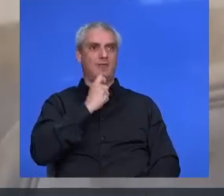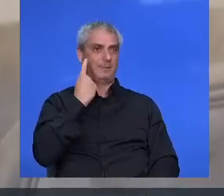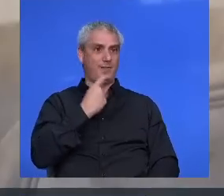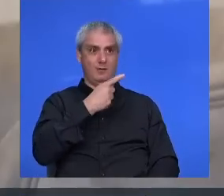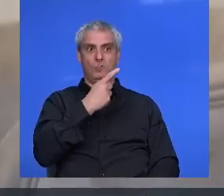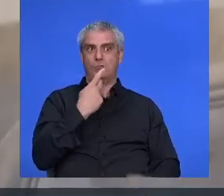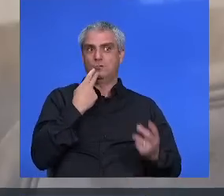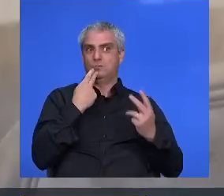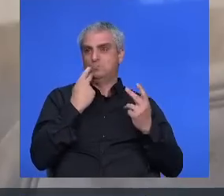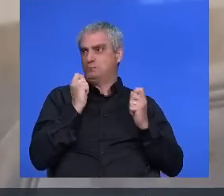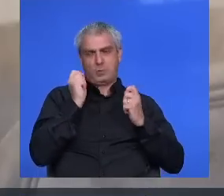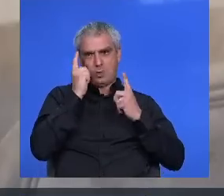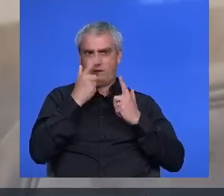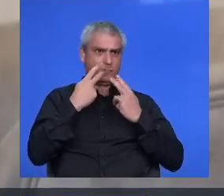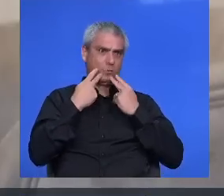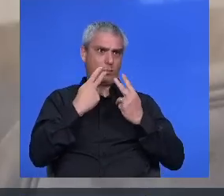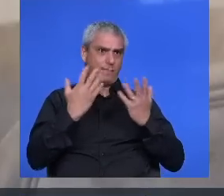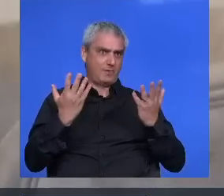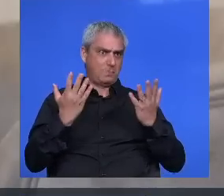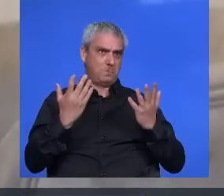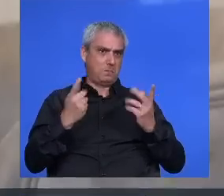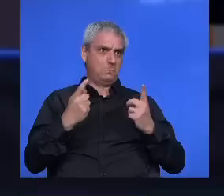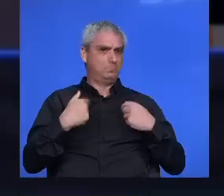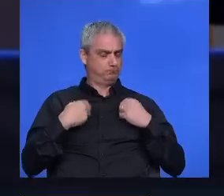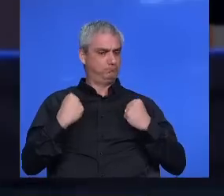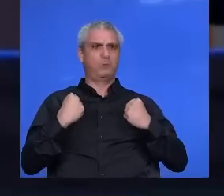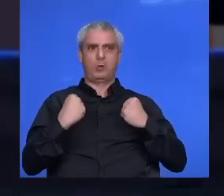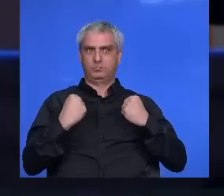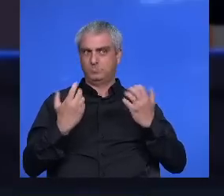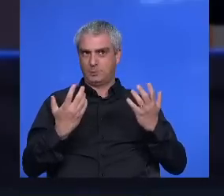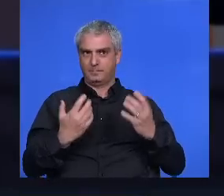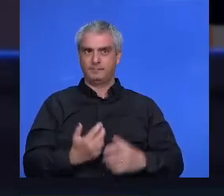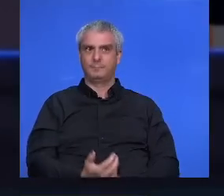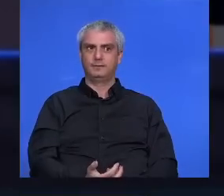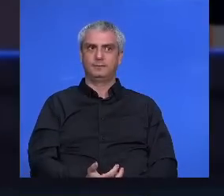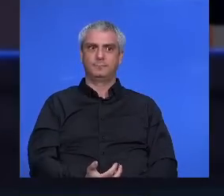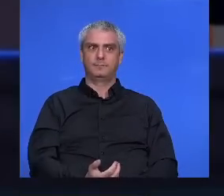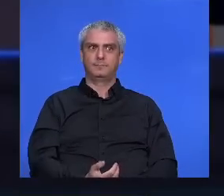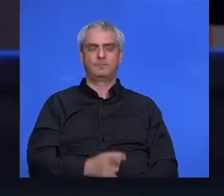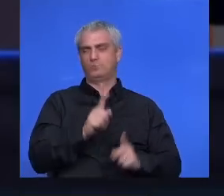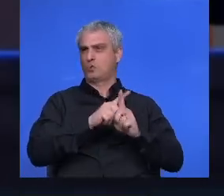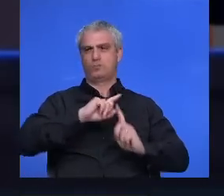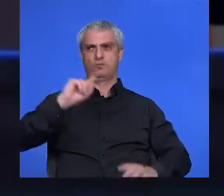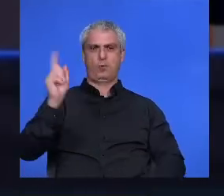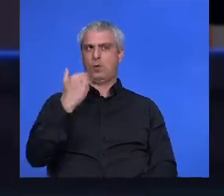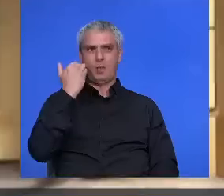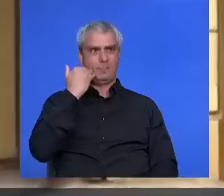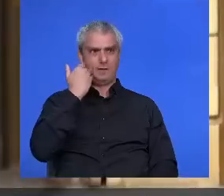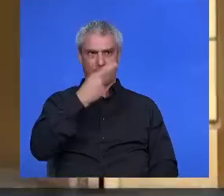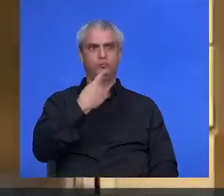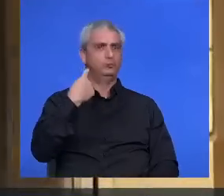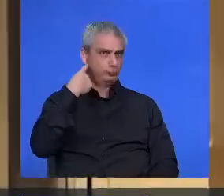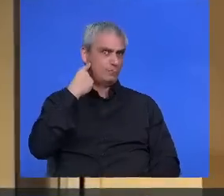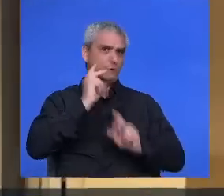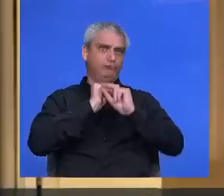is not surprisingly resilient and strong. He has been obviously hearing the